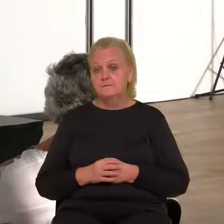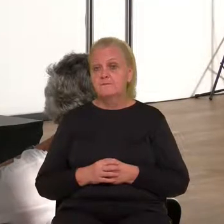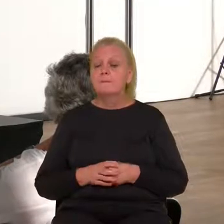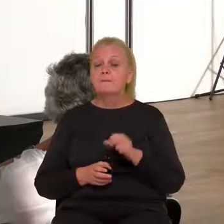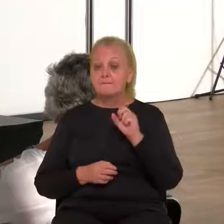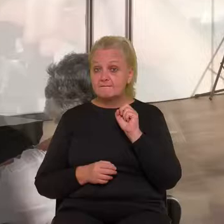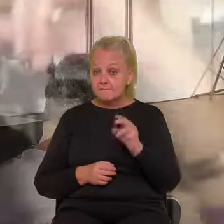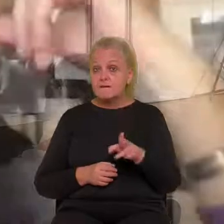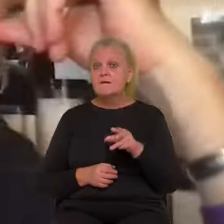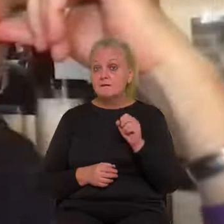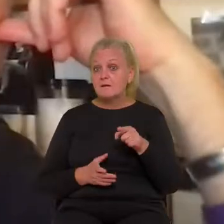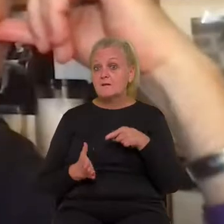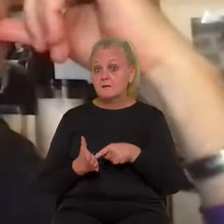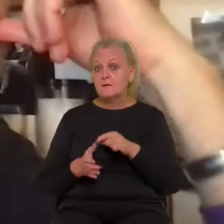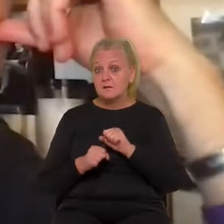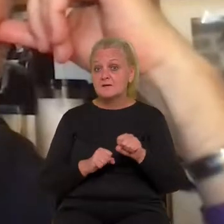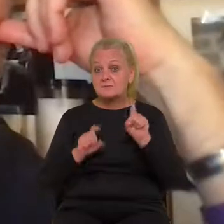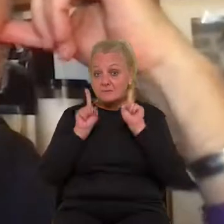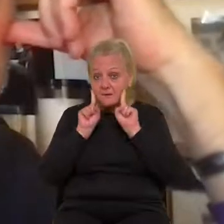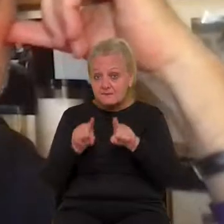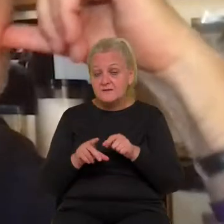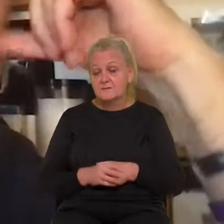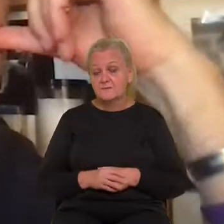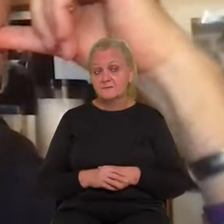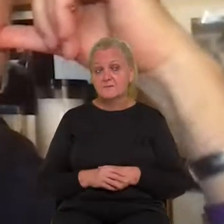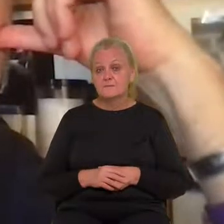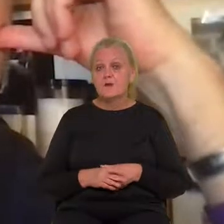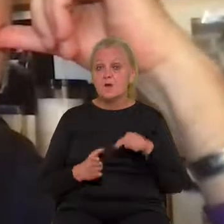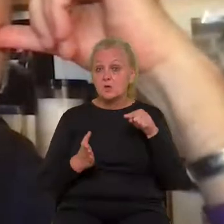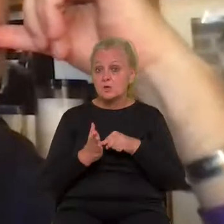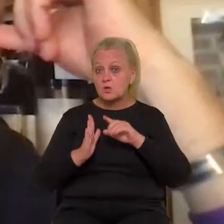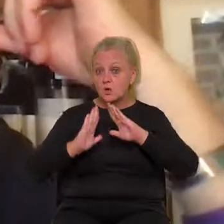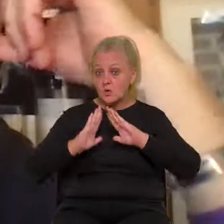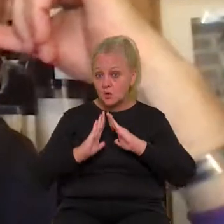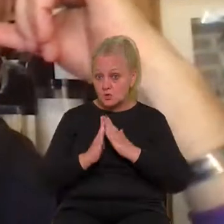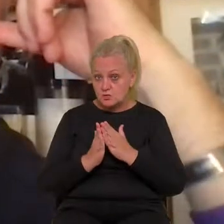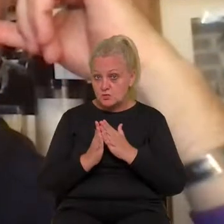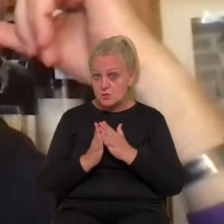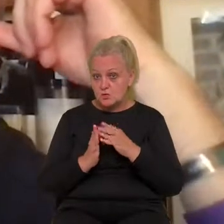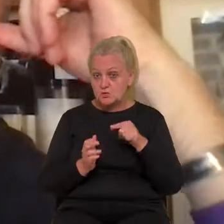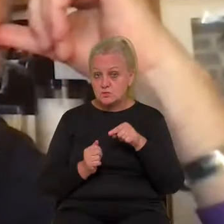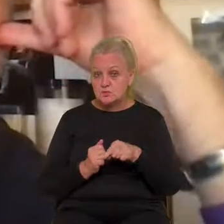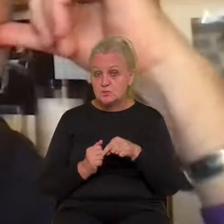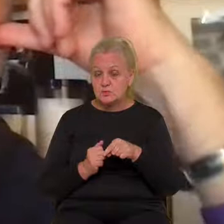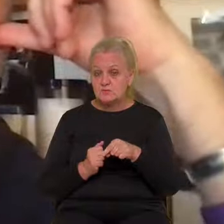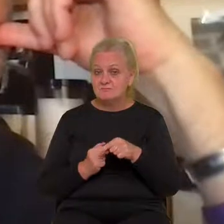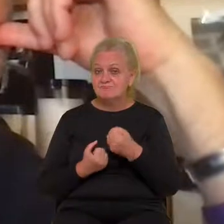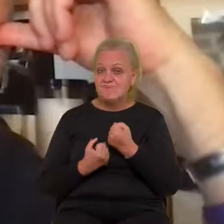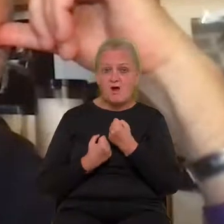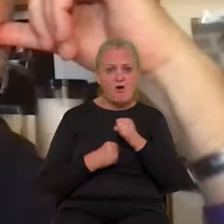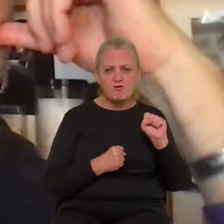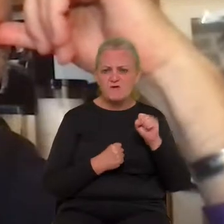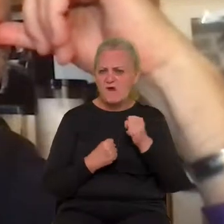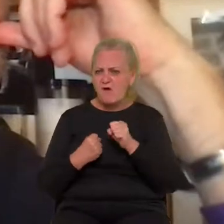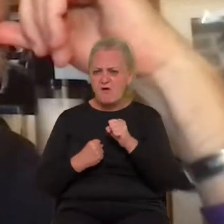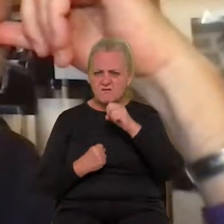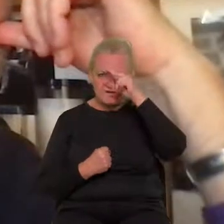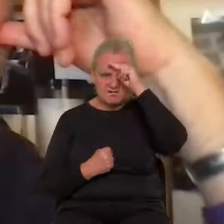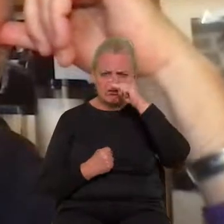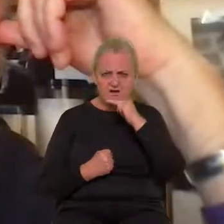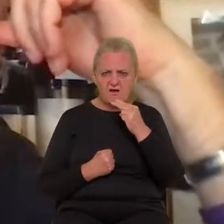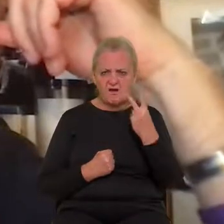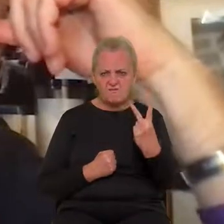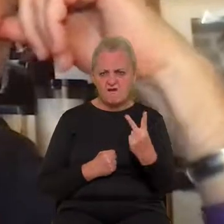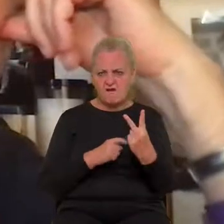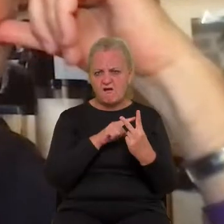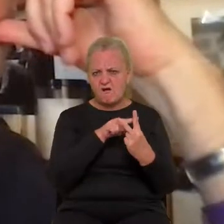Tak, tak właśnie jest, taka jest prawda. Jest to książka o dwóch niesamowicie odważnych ojcach. Oni są